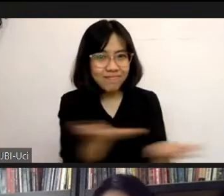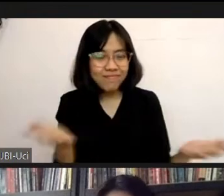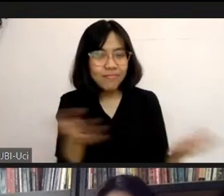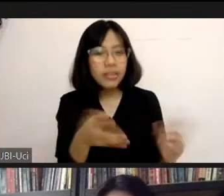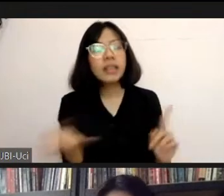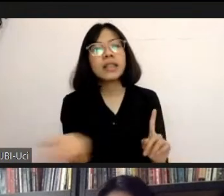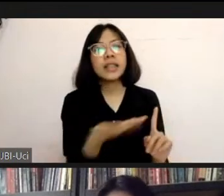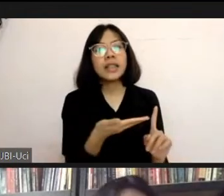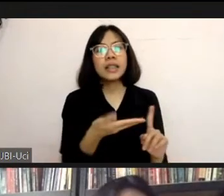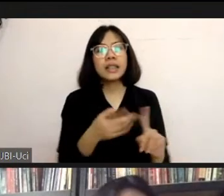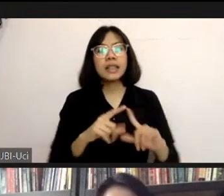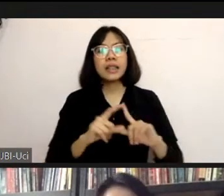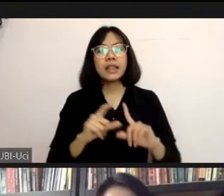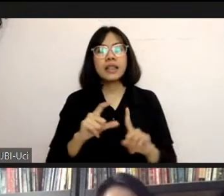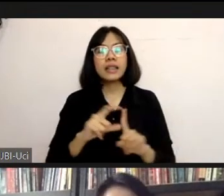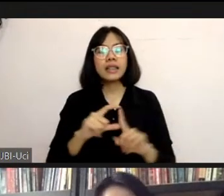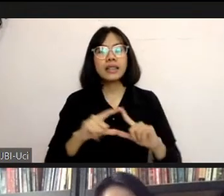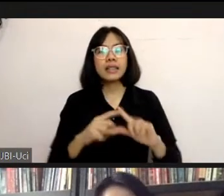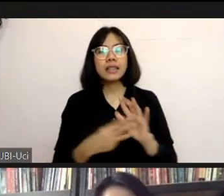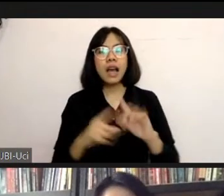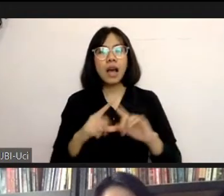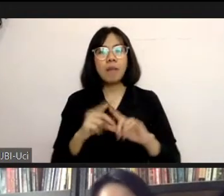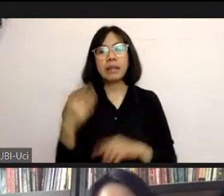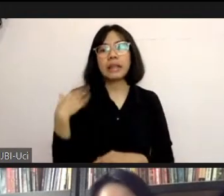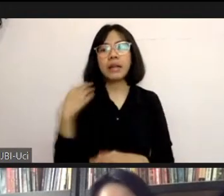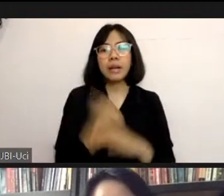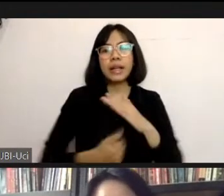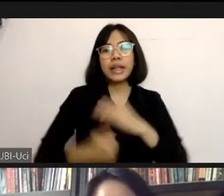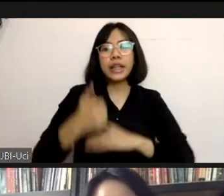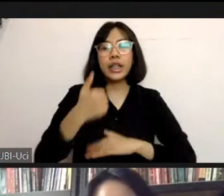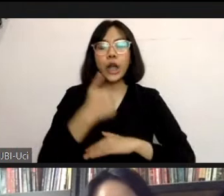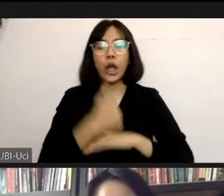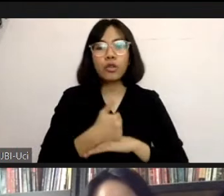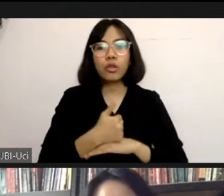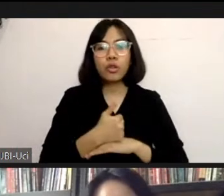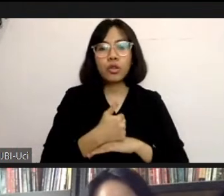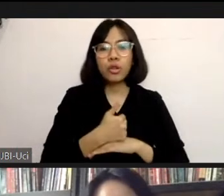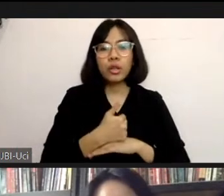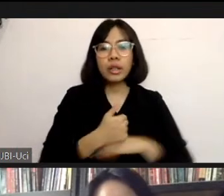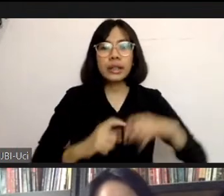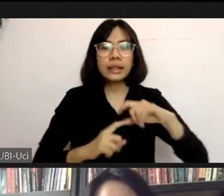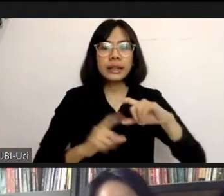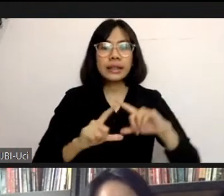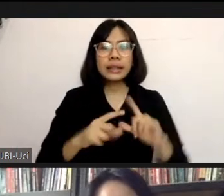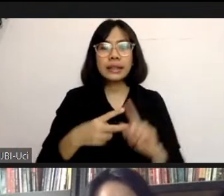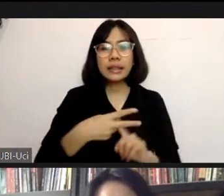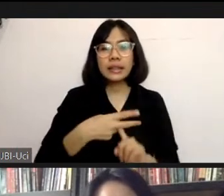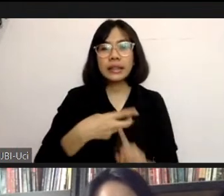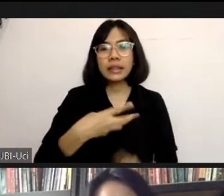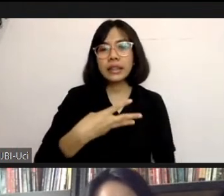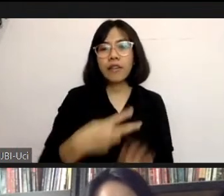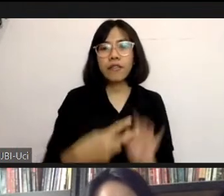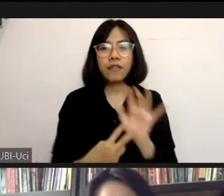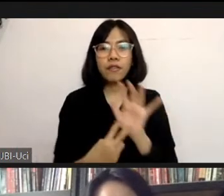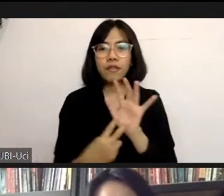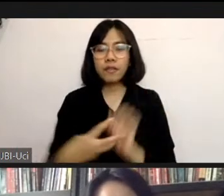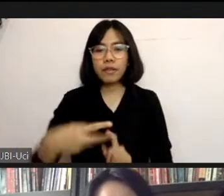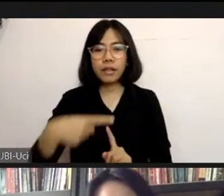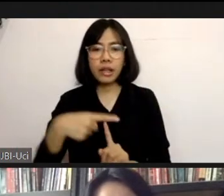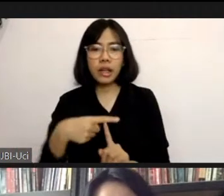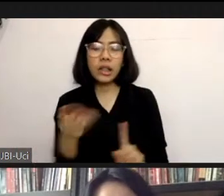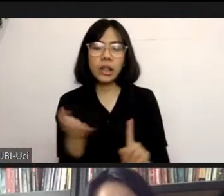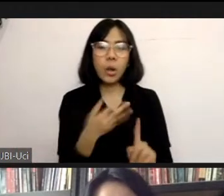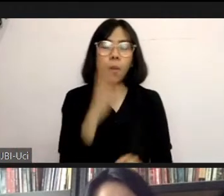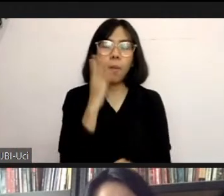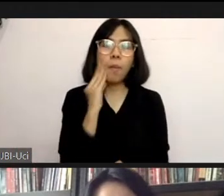saat ini menjadi Direktur Eksekutif Southeast Asia Freedom of Expression Network atau SAFENET. Beliau punya pengalaman